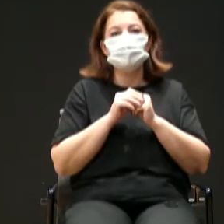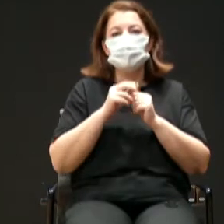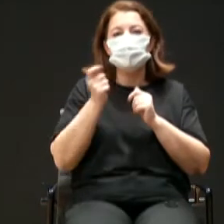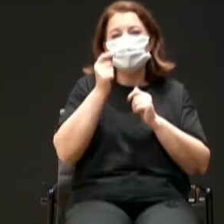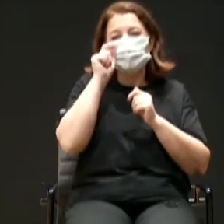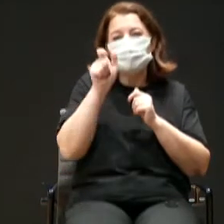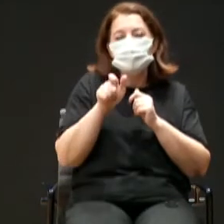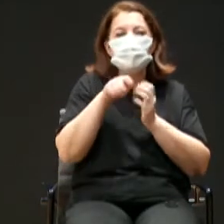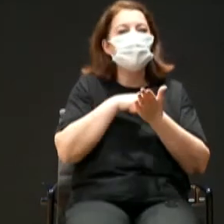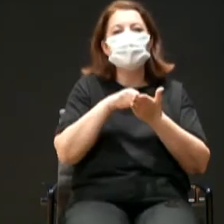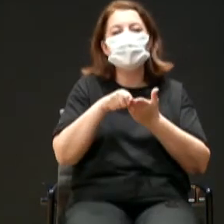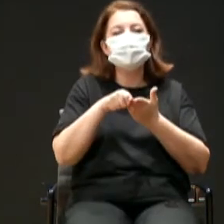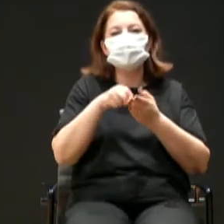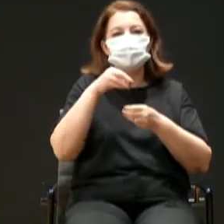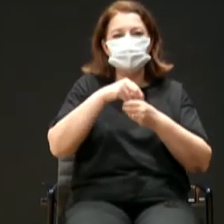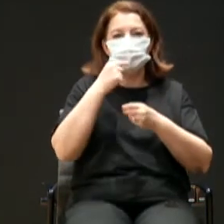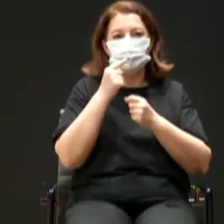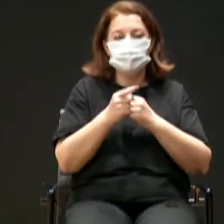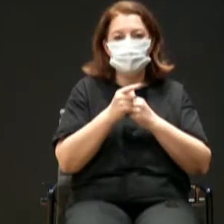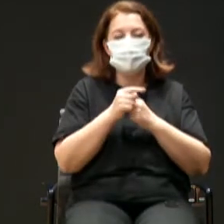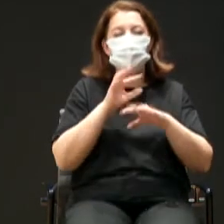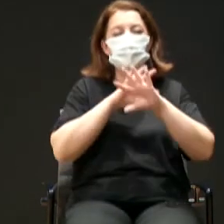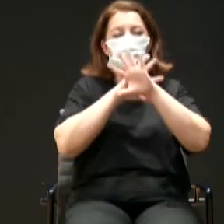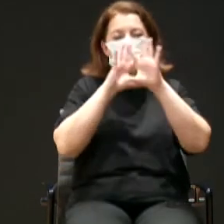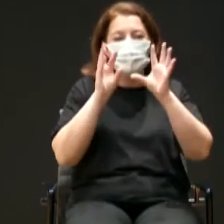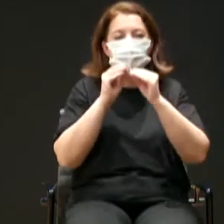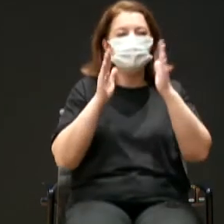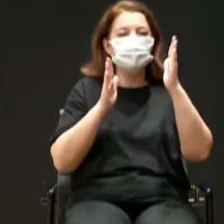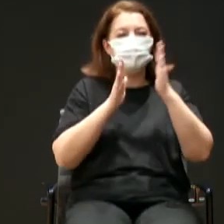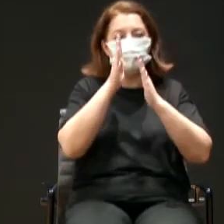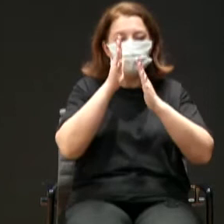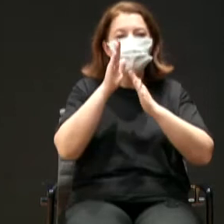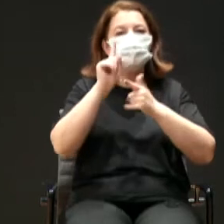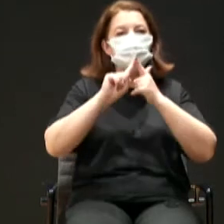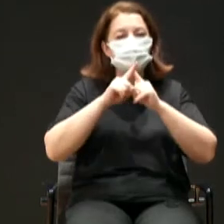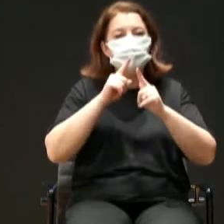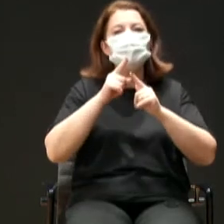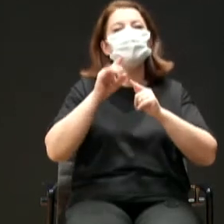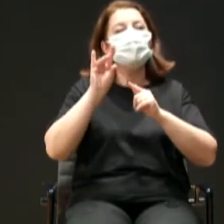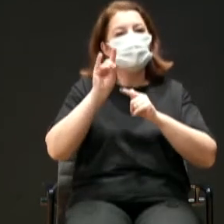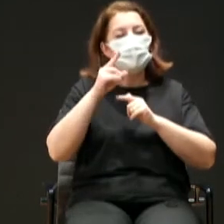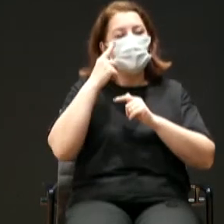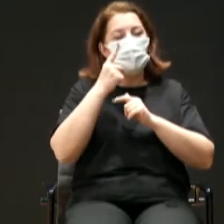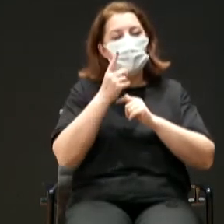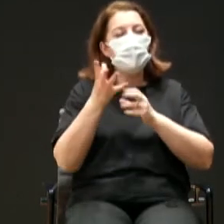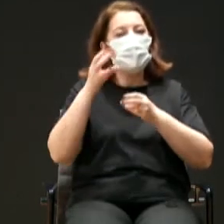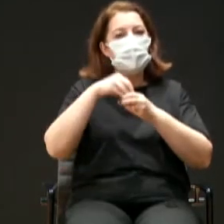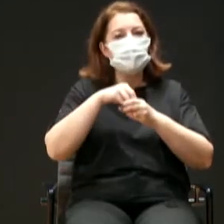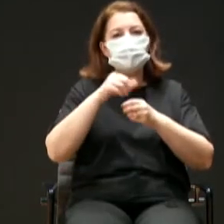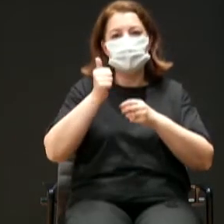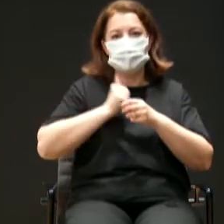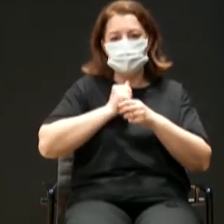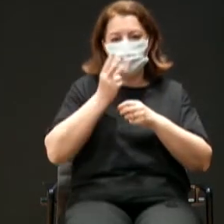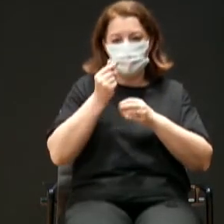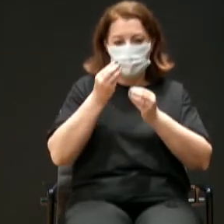Personel maaşları ile ilgili söylüyor. Bütün muhalefet partileri, hatta Milliyetçi Hareket Partisi dahil her asgari ücret